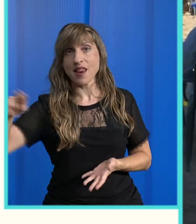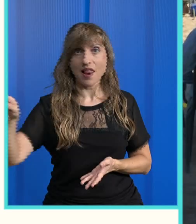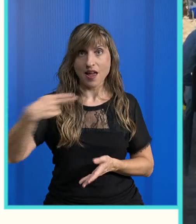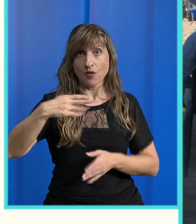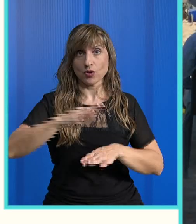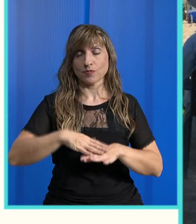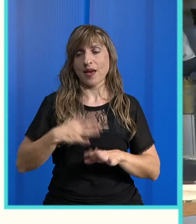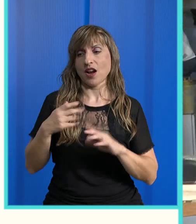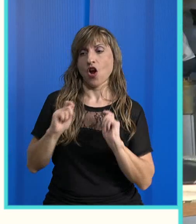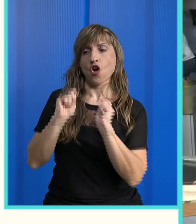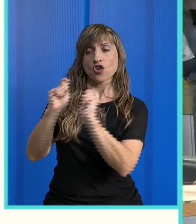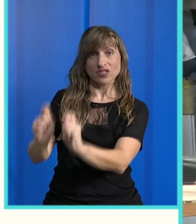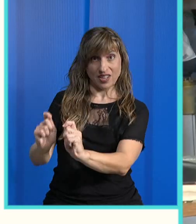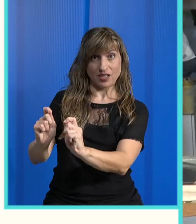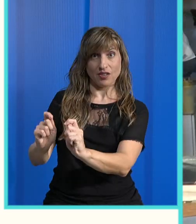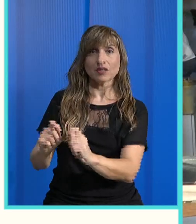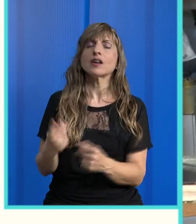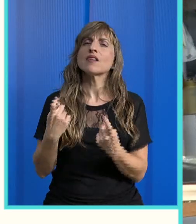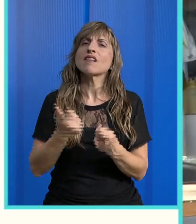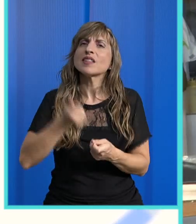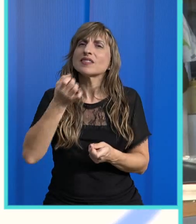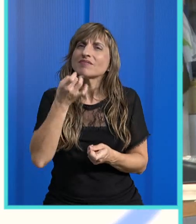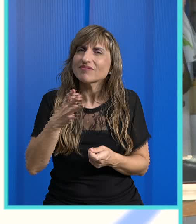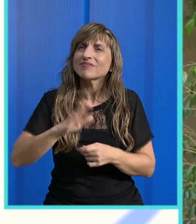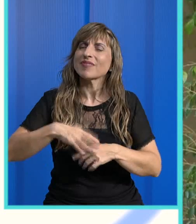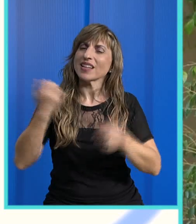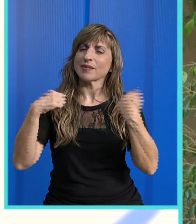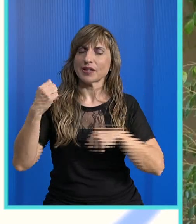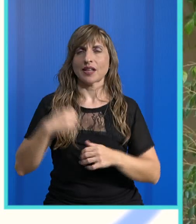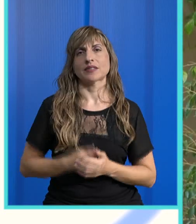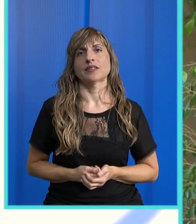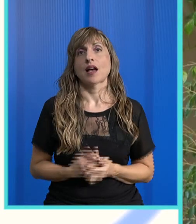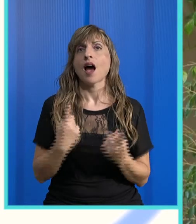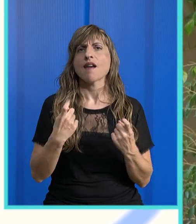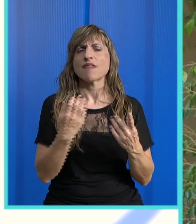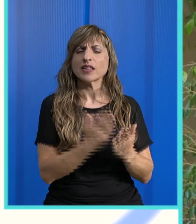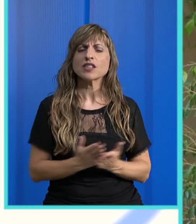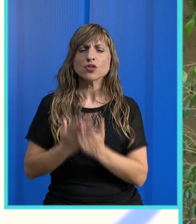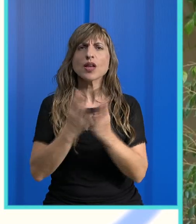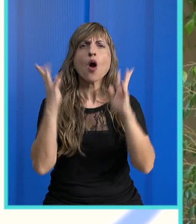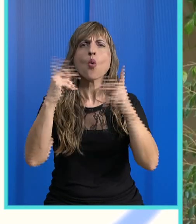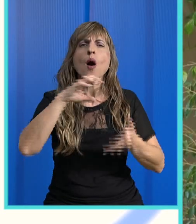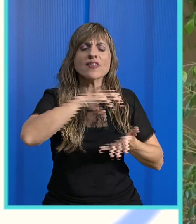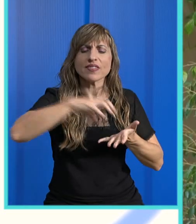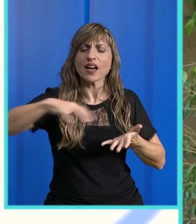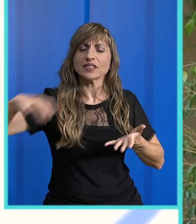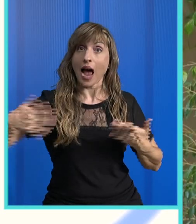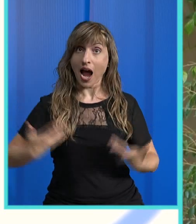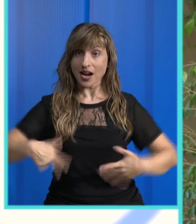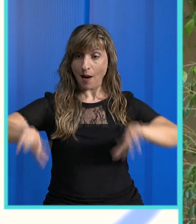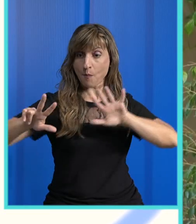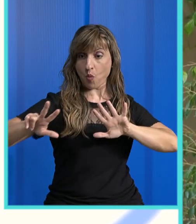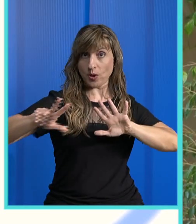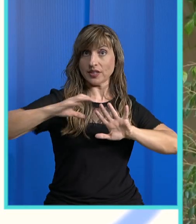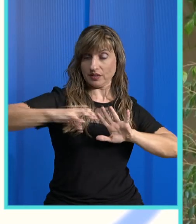concessió i més facilitats per a dur a terme les seves activitats. Hem d'estudiar també el número de guinguetes perquè no sabem ara n'hi ha 8 i hem